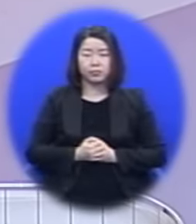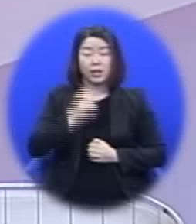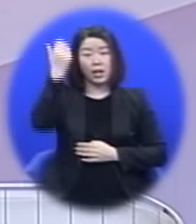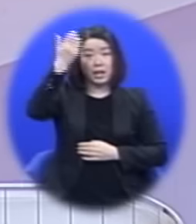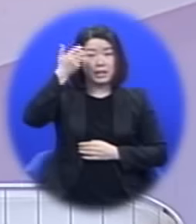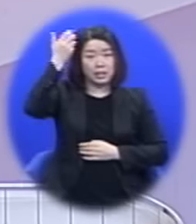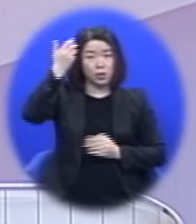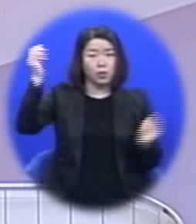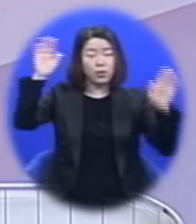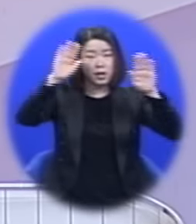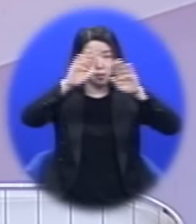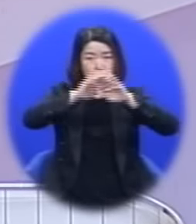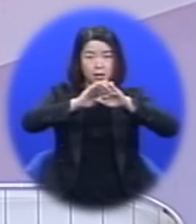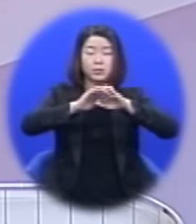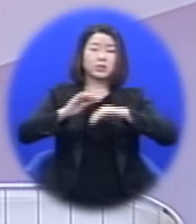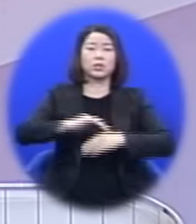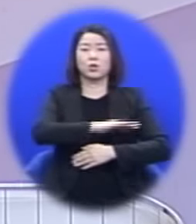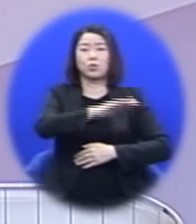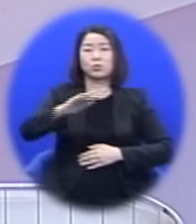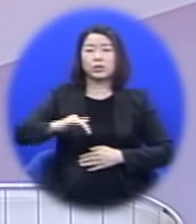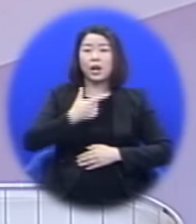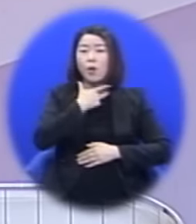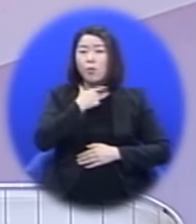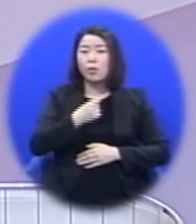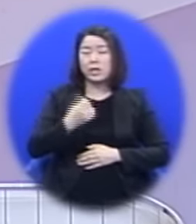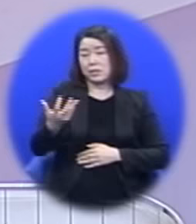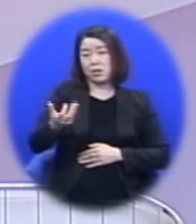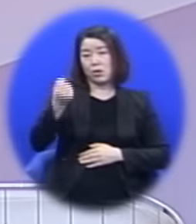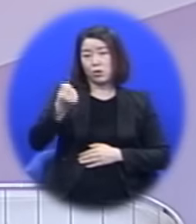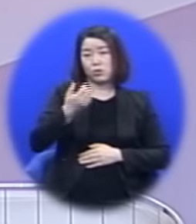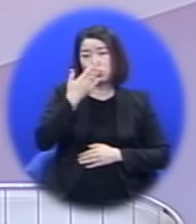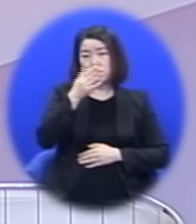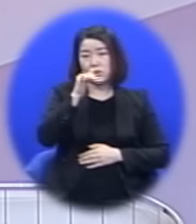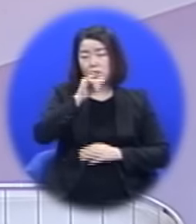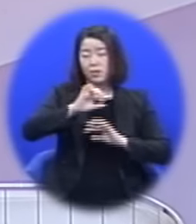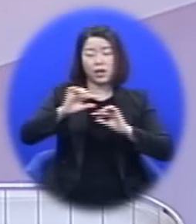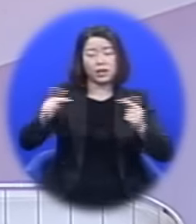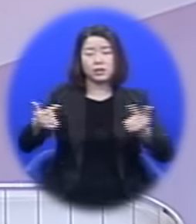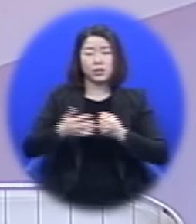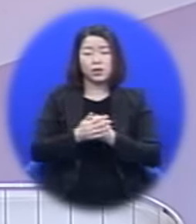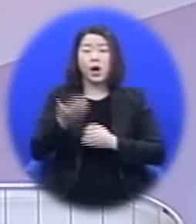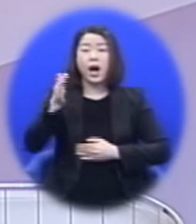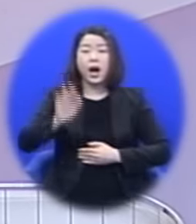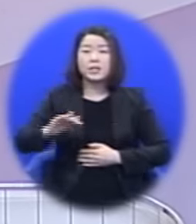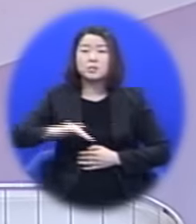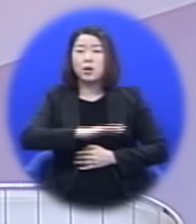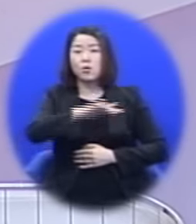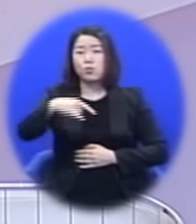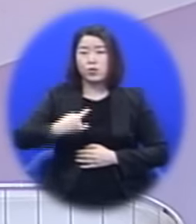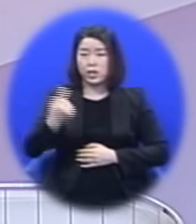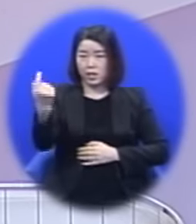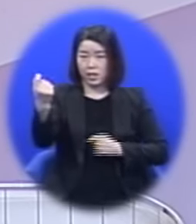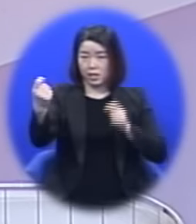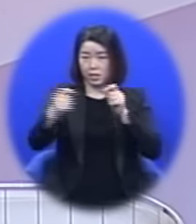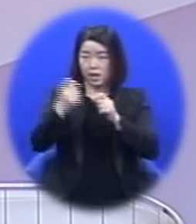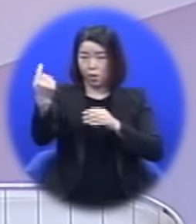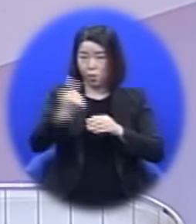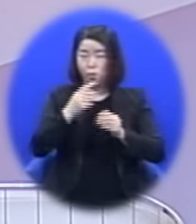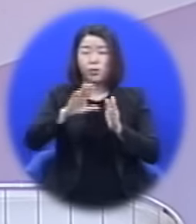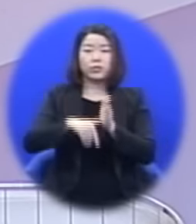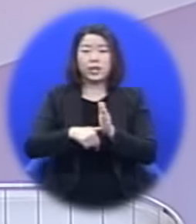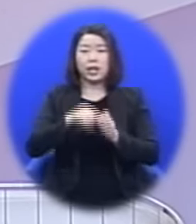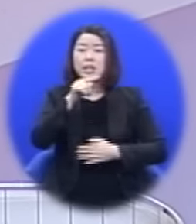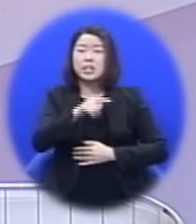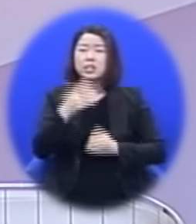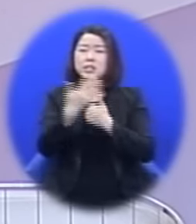영혼의 밤은 우리가 원해서 얻을 수 있는 건 아닙니다. 그렇지만 우리에게 다가올 때에 여러분,